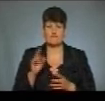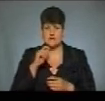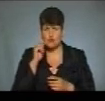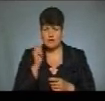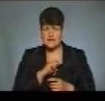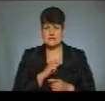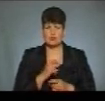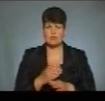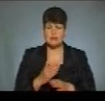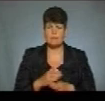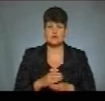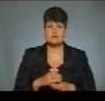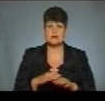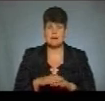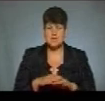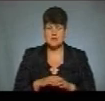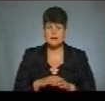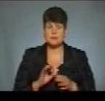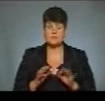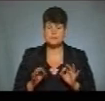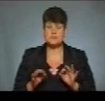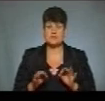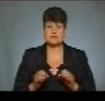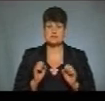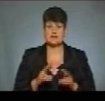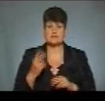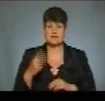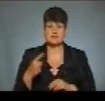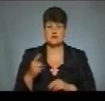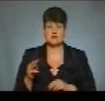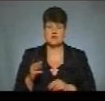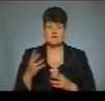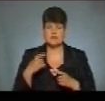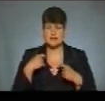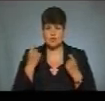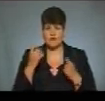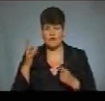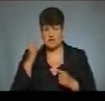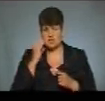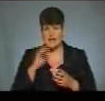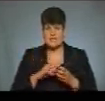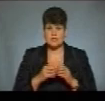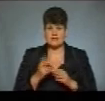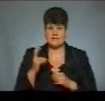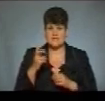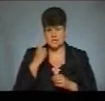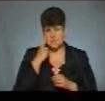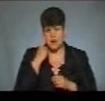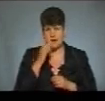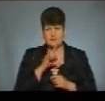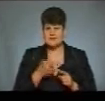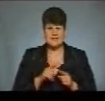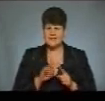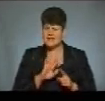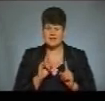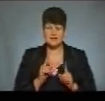математики. ЗНО з математики хлопець здавав 21 травня, у день народження. Вважає, результат 200 балів – це не лише